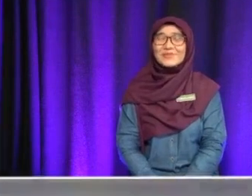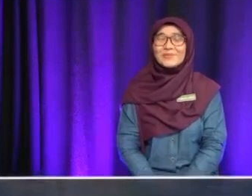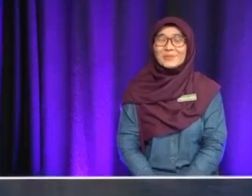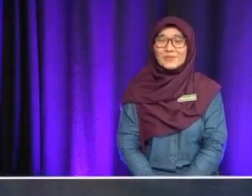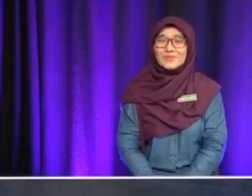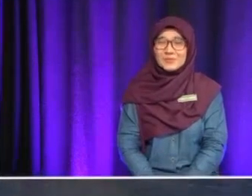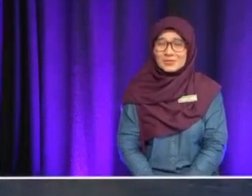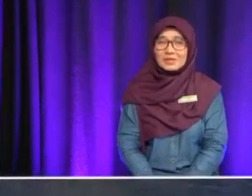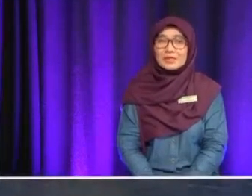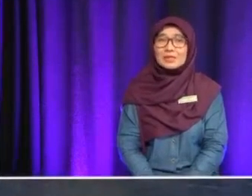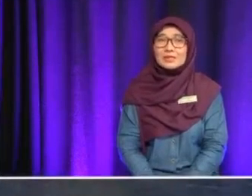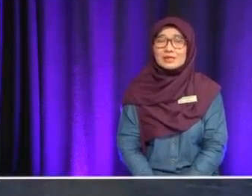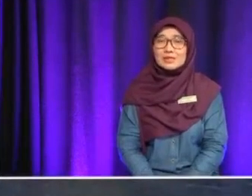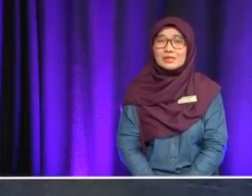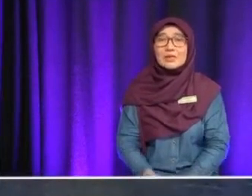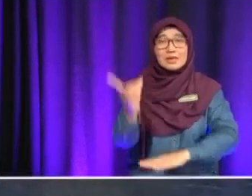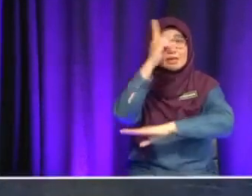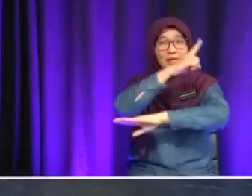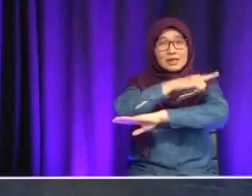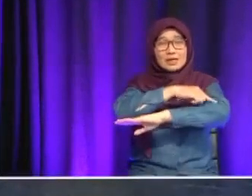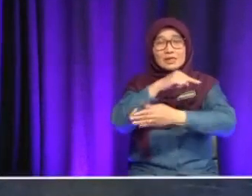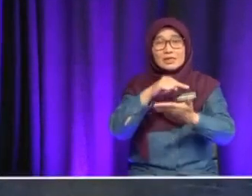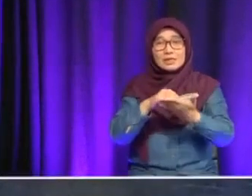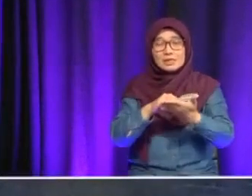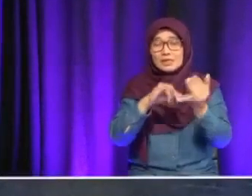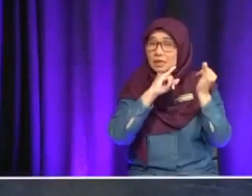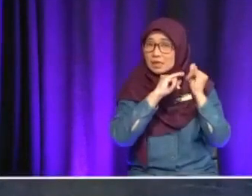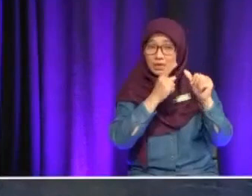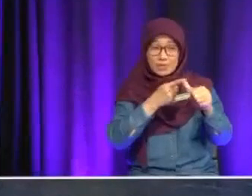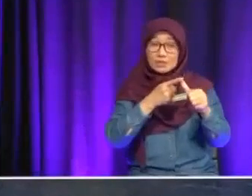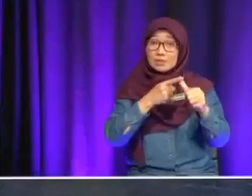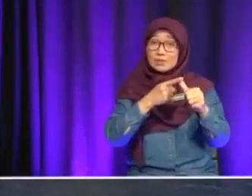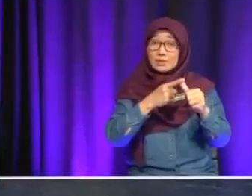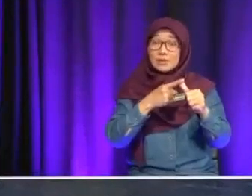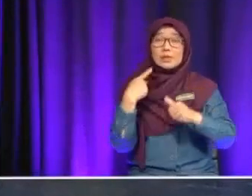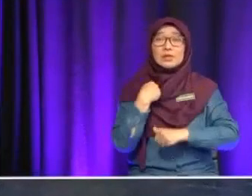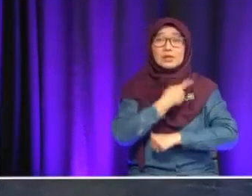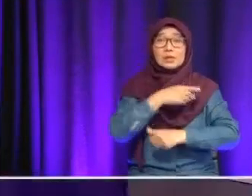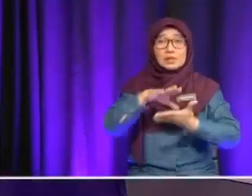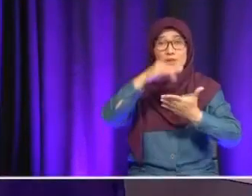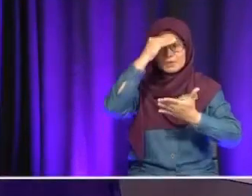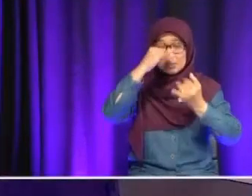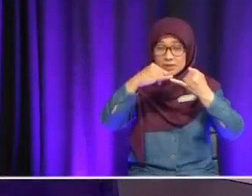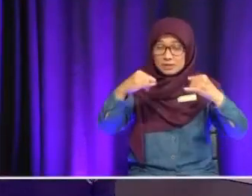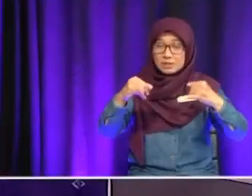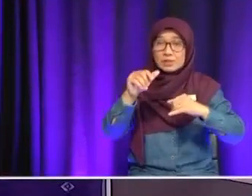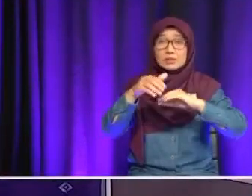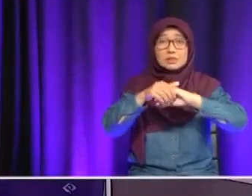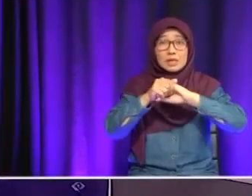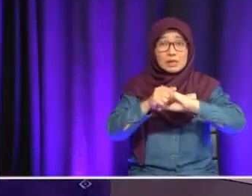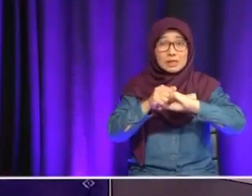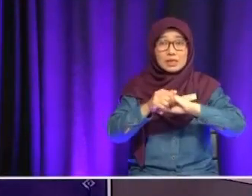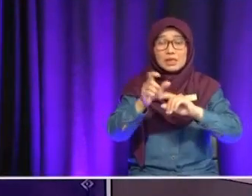Amin. Okey, Ustazah. Baik, jadi hari ini insya-Allah yang pertama sekali kita akan belajar jenis akad dari